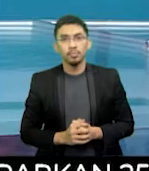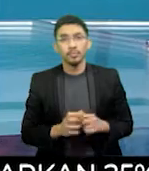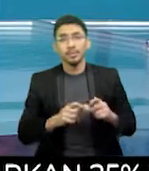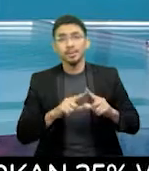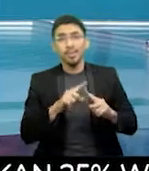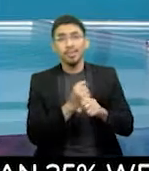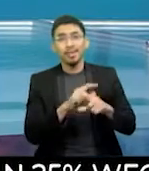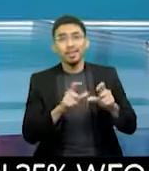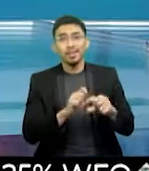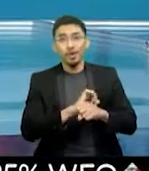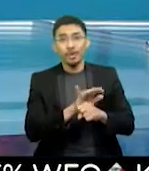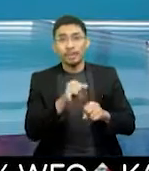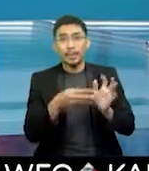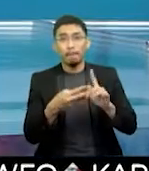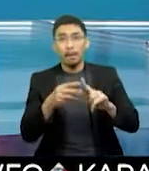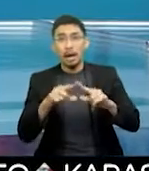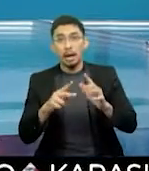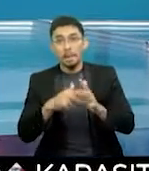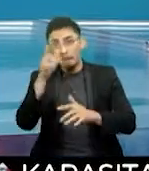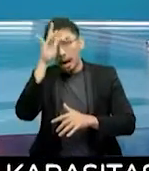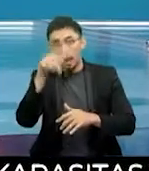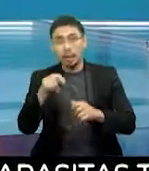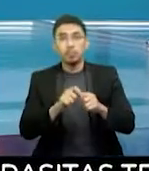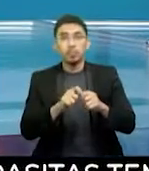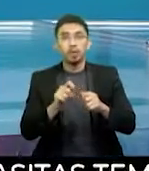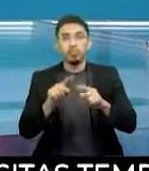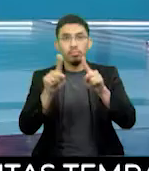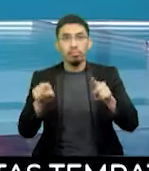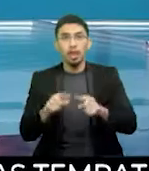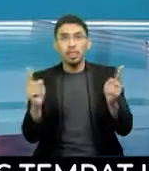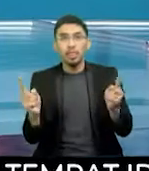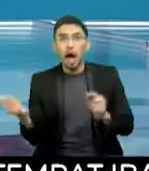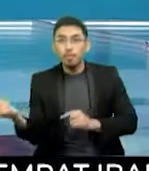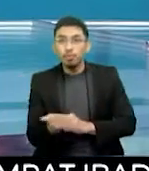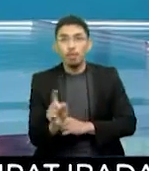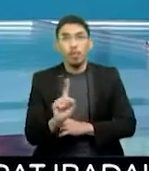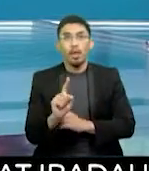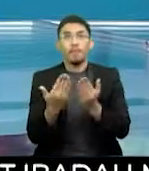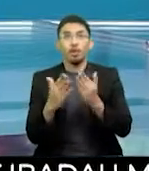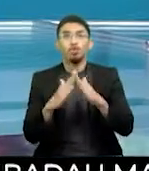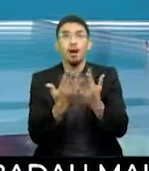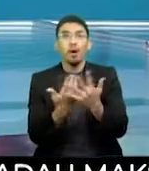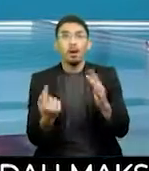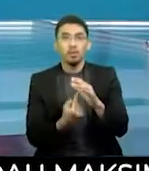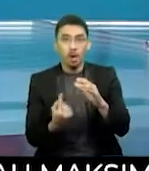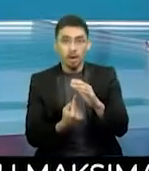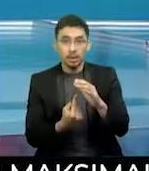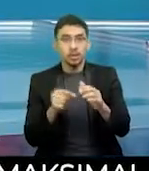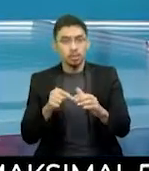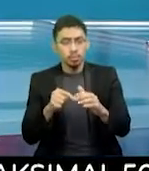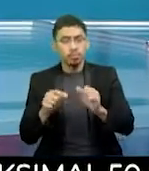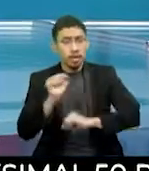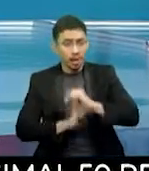Satgas COVID-19 Jembrana Bali memasang tulisan larangan bertamu di pintu rumah warga yang menjalani isolasi mandiri. Langkah